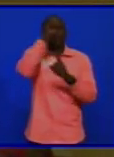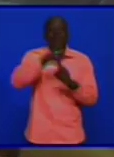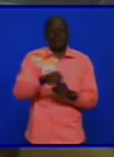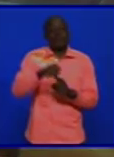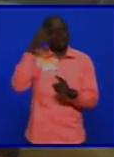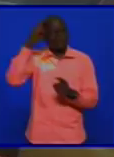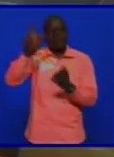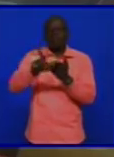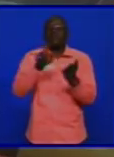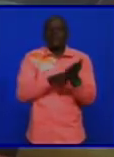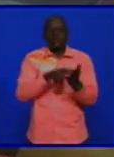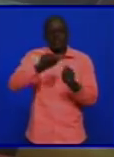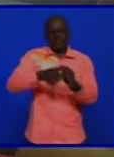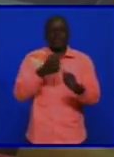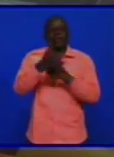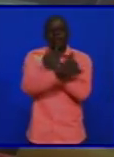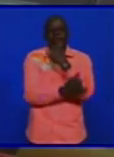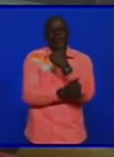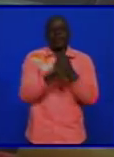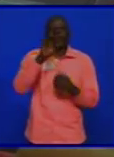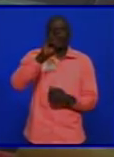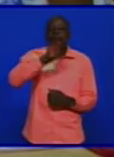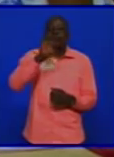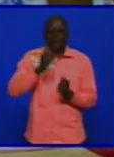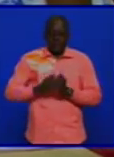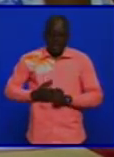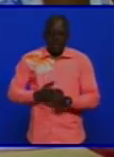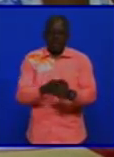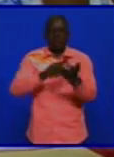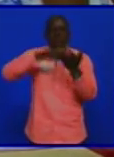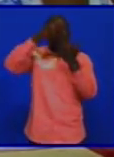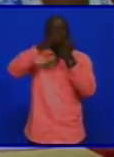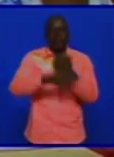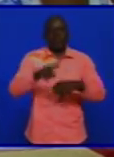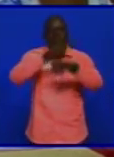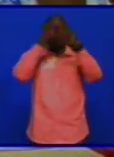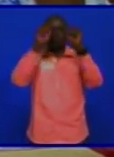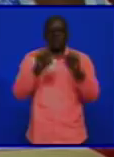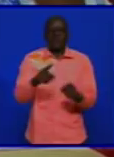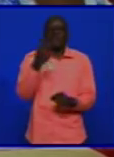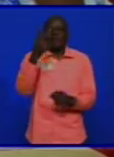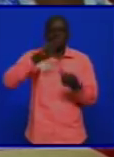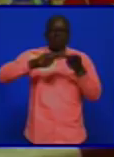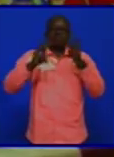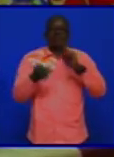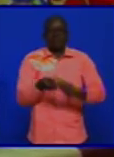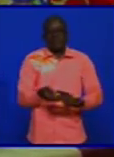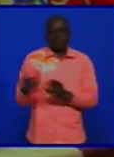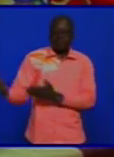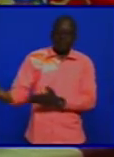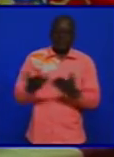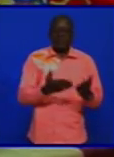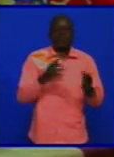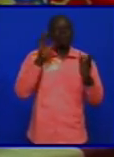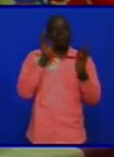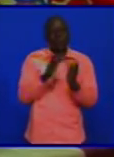pays. L'OMS et l'UNICEF accompagnent ce projet. Il est question pour ces deux partenaires d'apporter les touches pour le